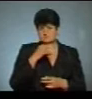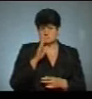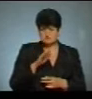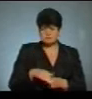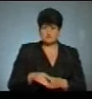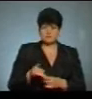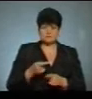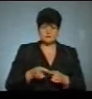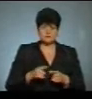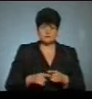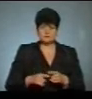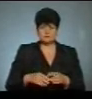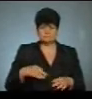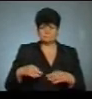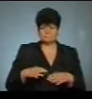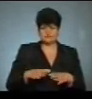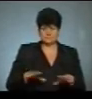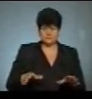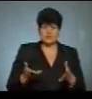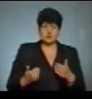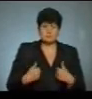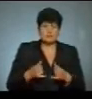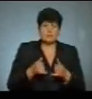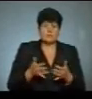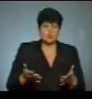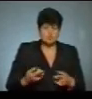це тебе не травмувало. Відповідно, якщо ми не можемо це